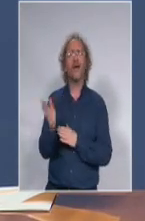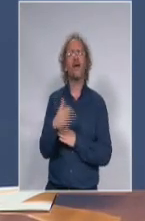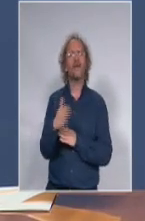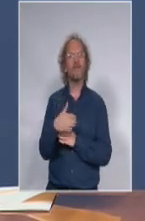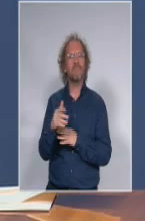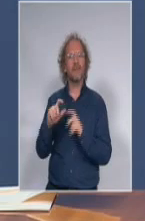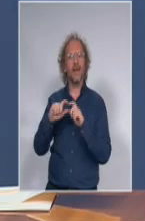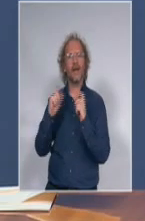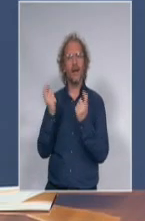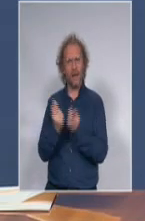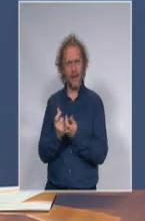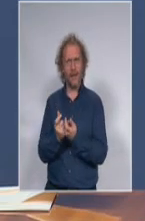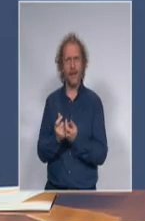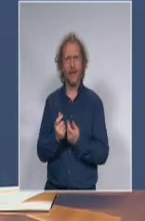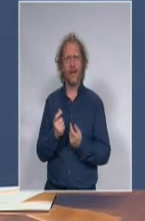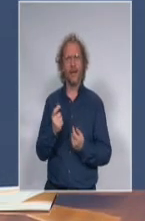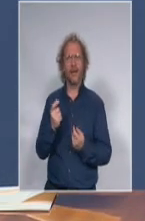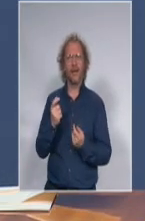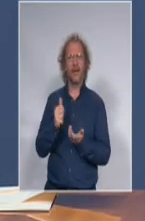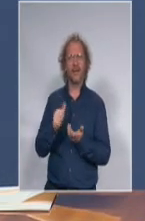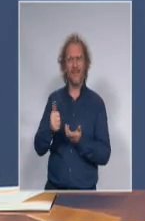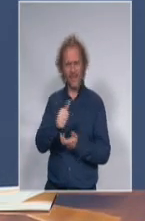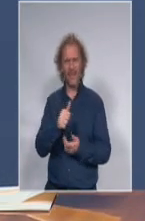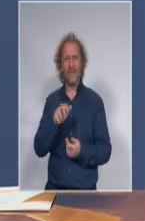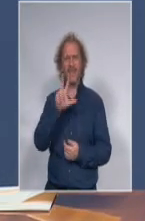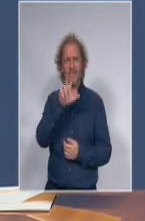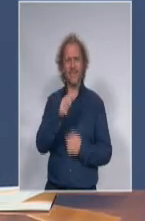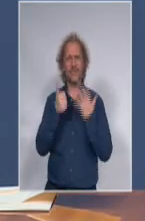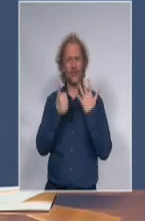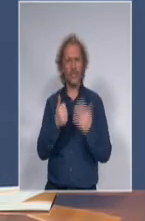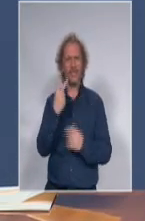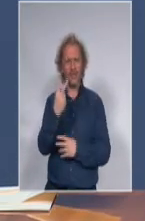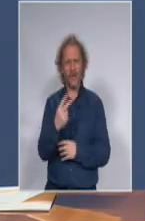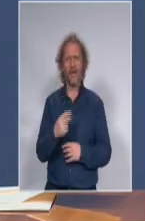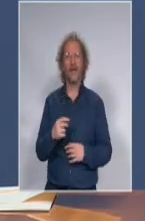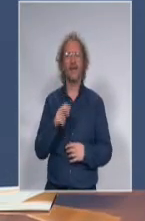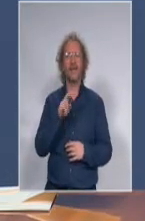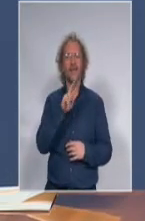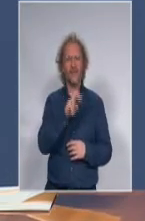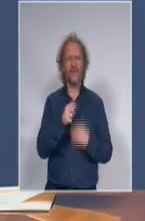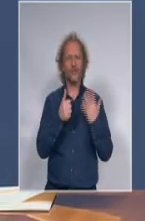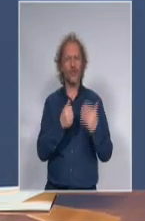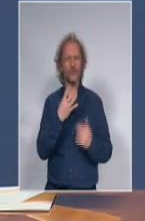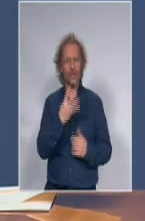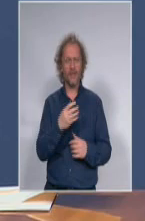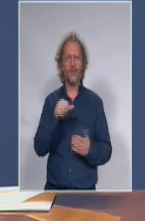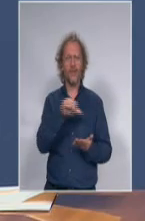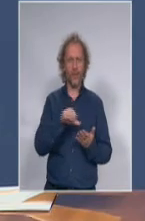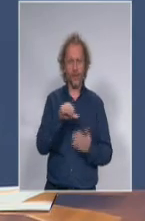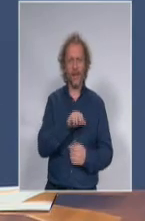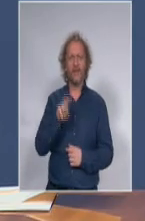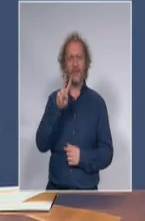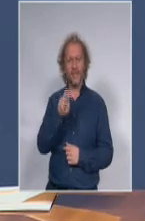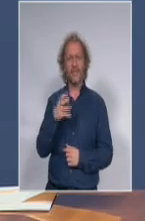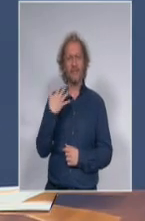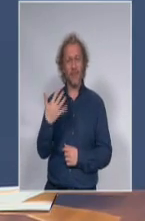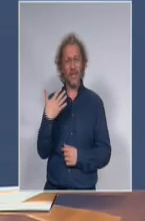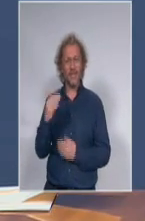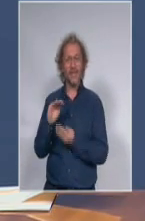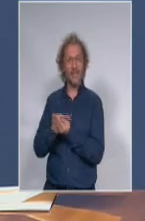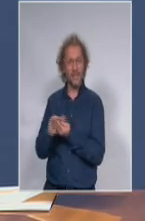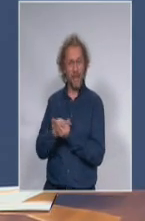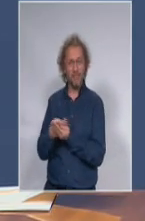Testenina 286%. Ulje 264%. Sapun 250%. To mogu da